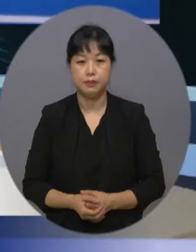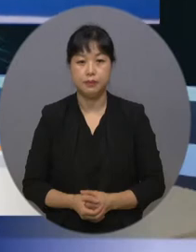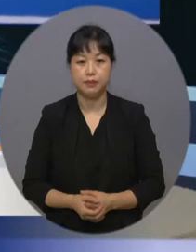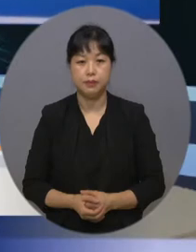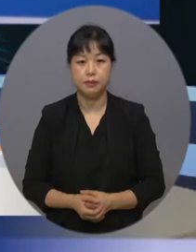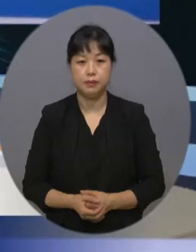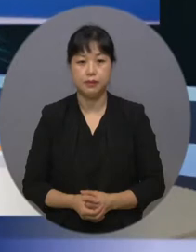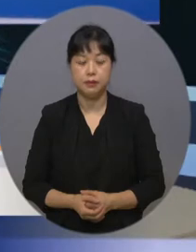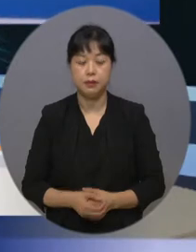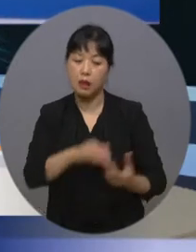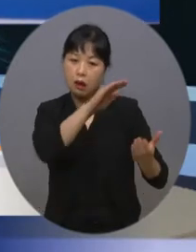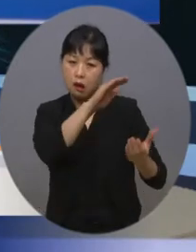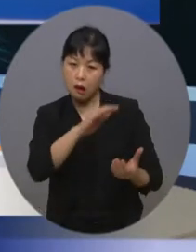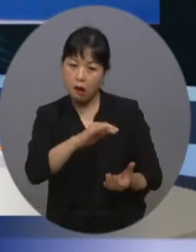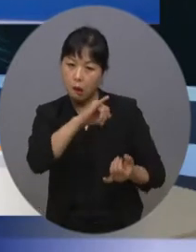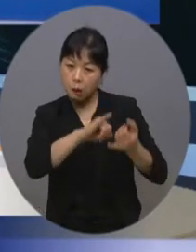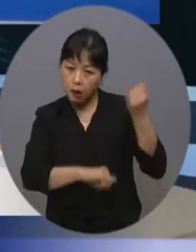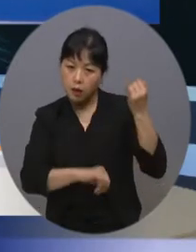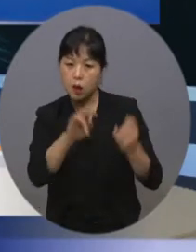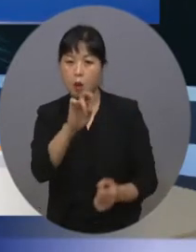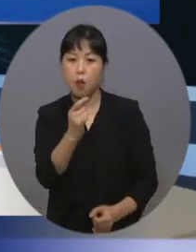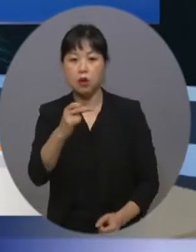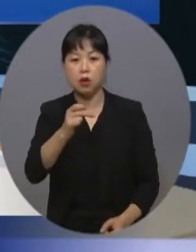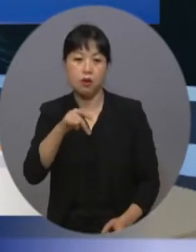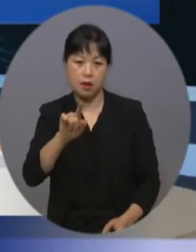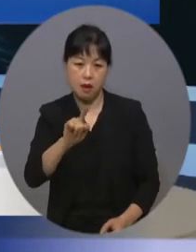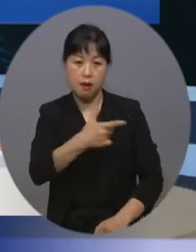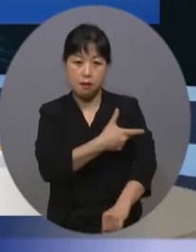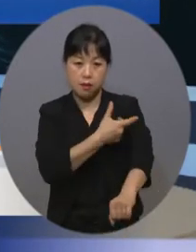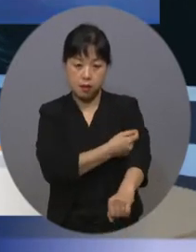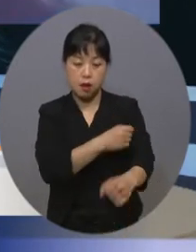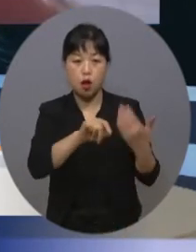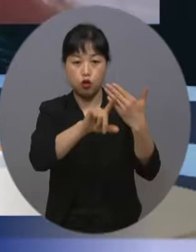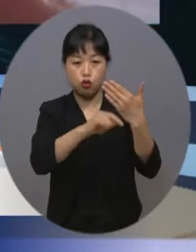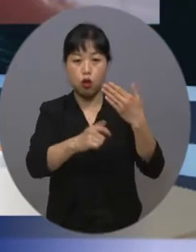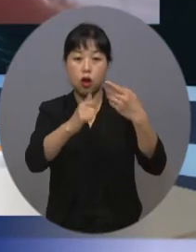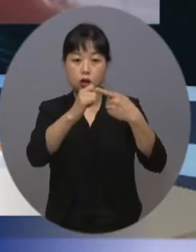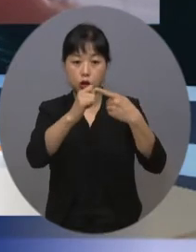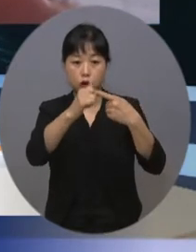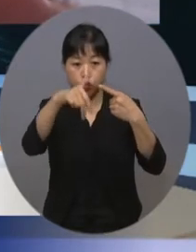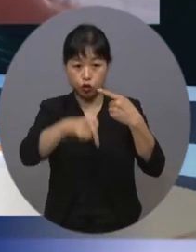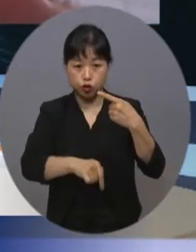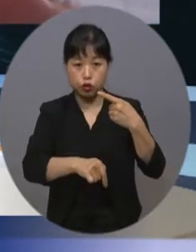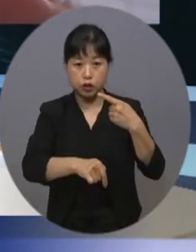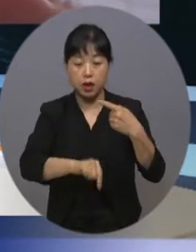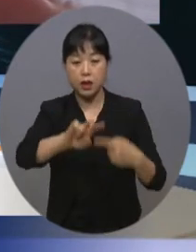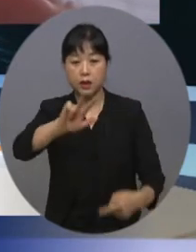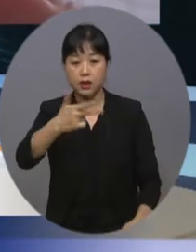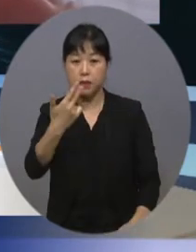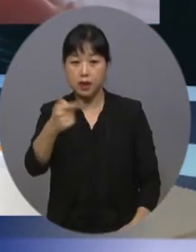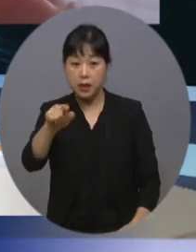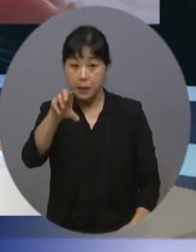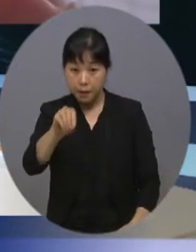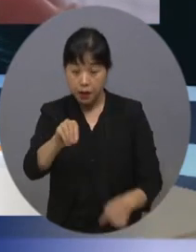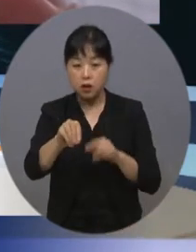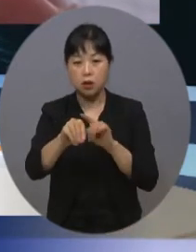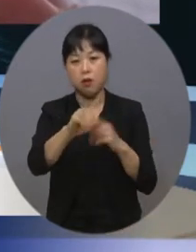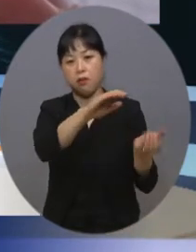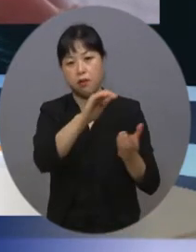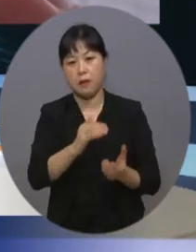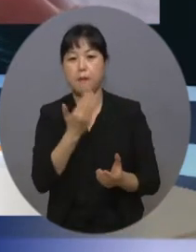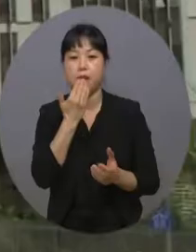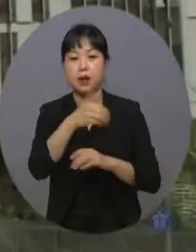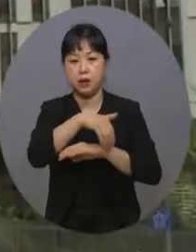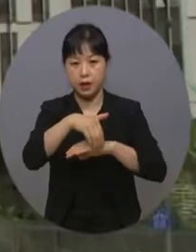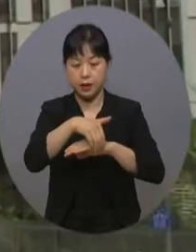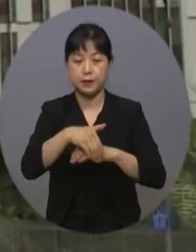그동안 공급에 차질이 빚어져 떤 모두 나 백신 의 9월 첫 주 까지 총 7백 일만 해 본 국내로 들어올 예정입니다